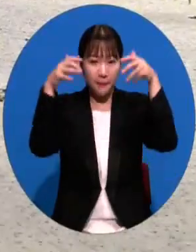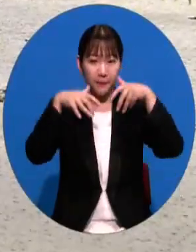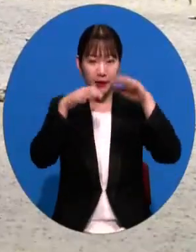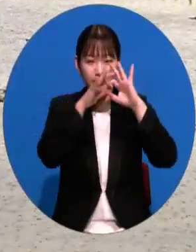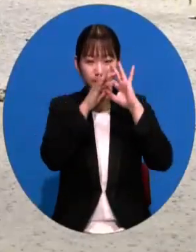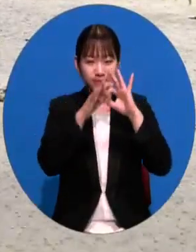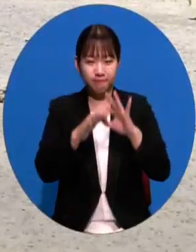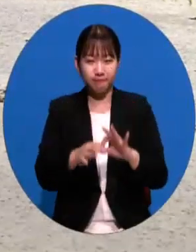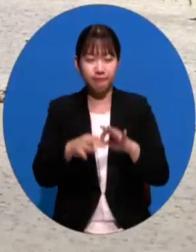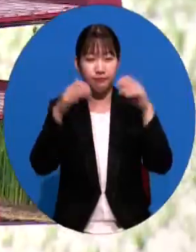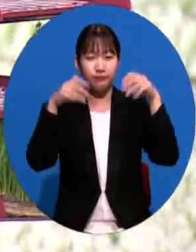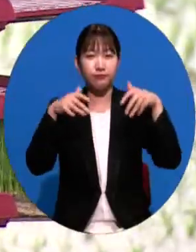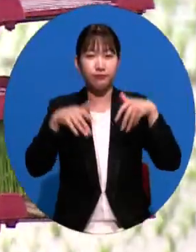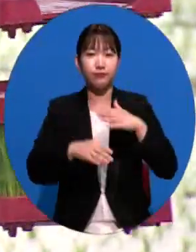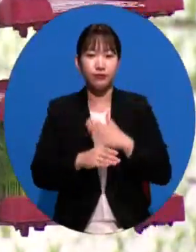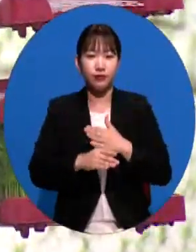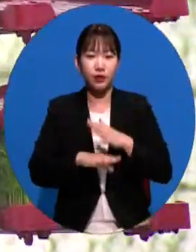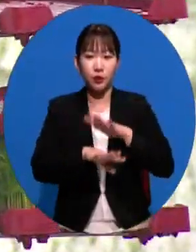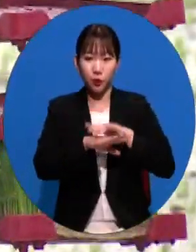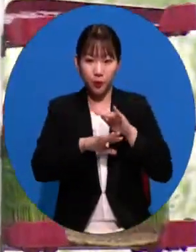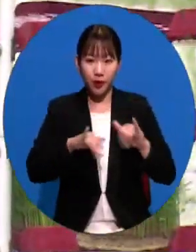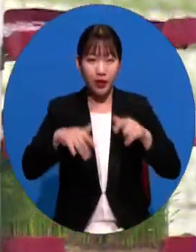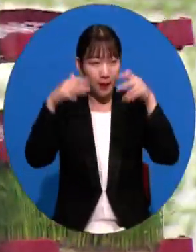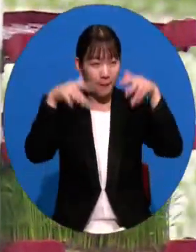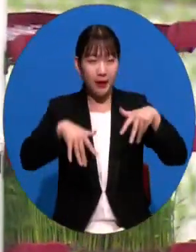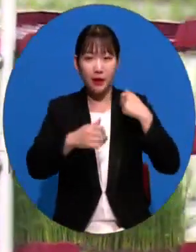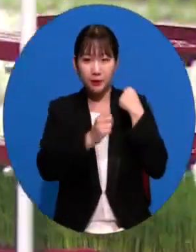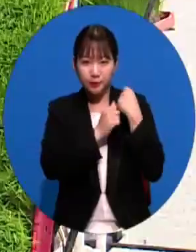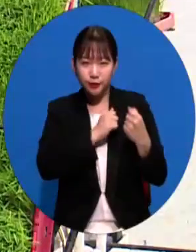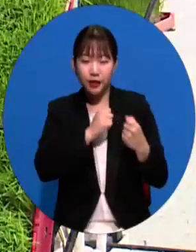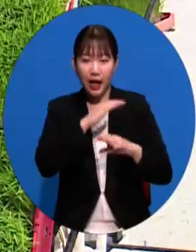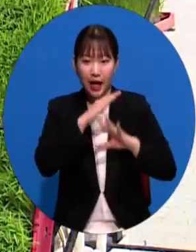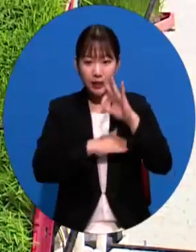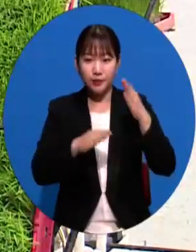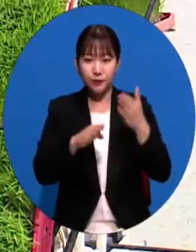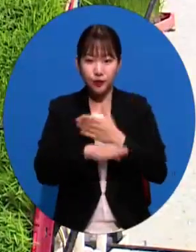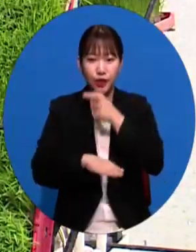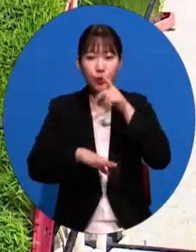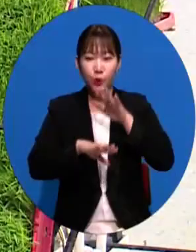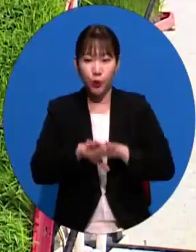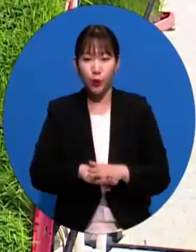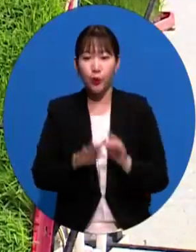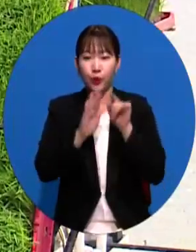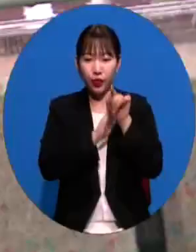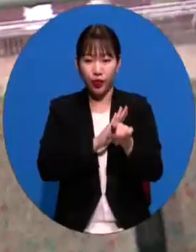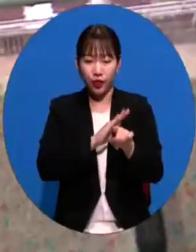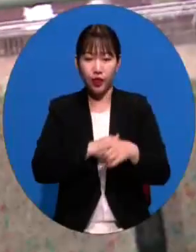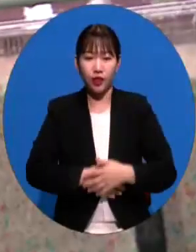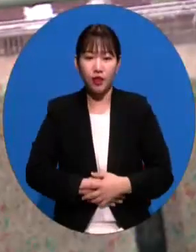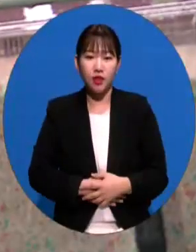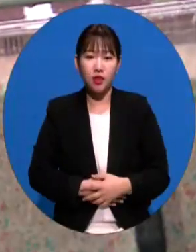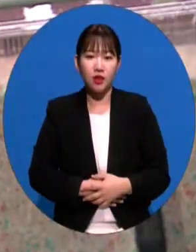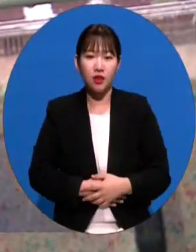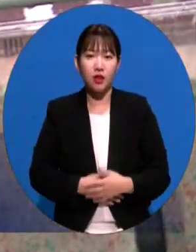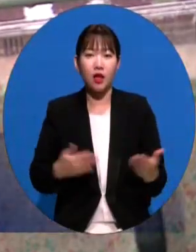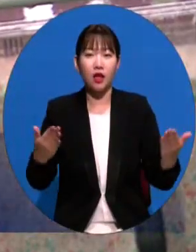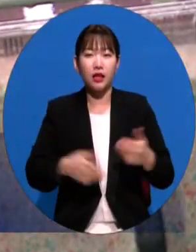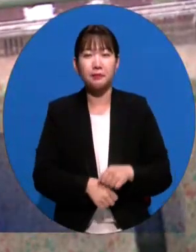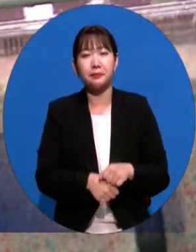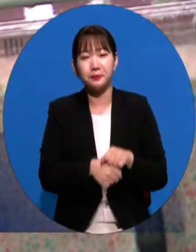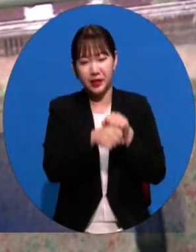빗줄기가 쉴새없이 쏟아집니다 농민들은 폭우 속에서도 이른 아침부터 논에 나왔습니다 밀려